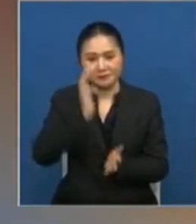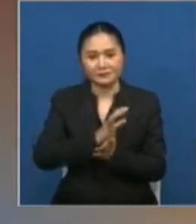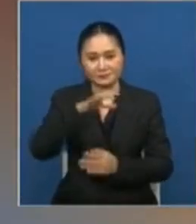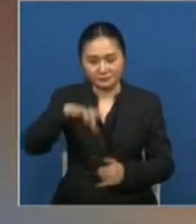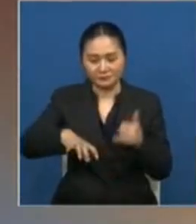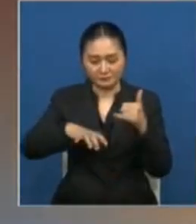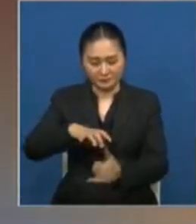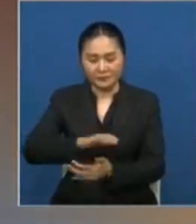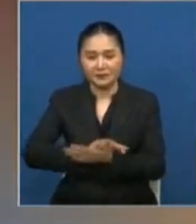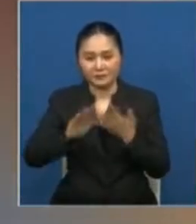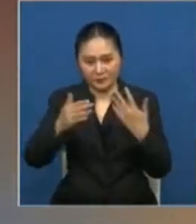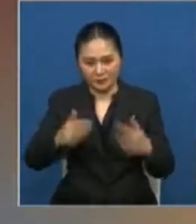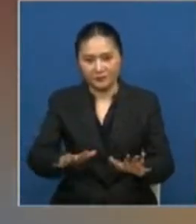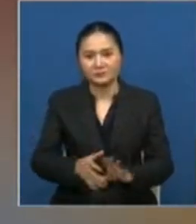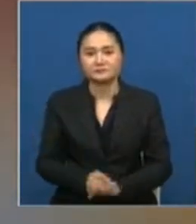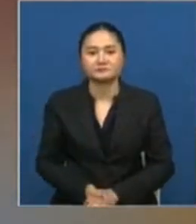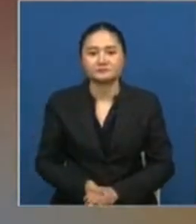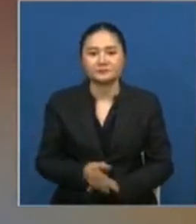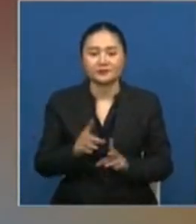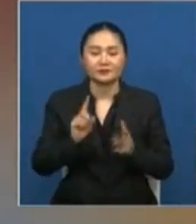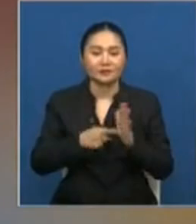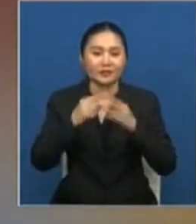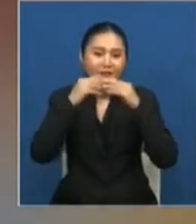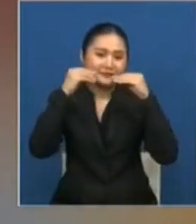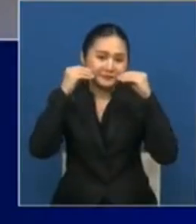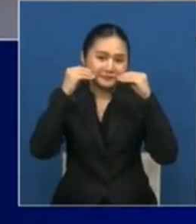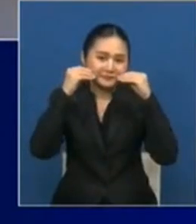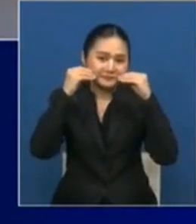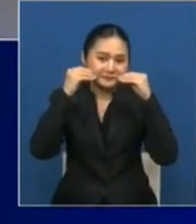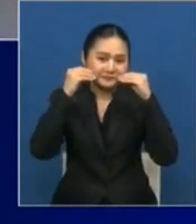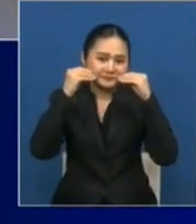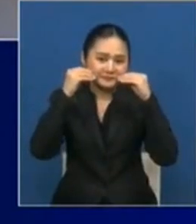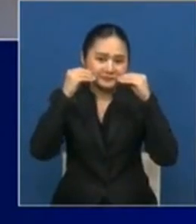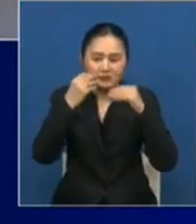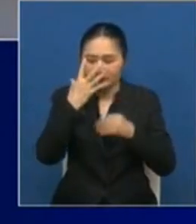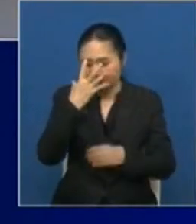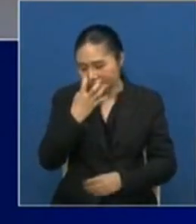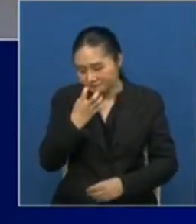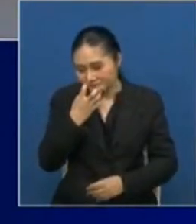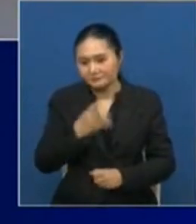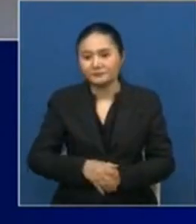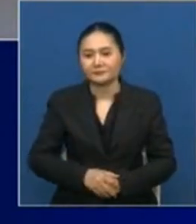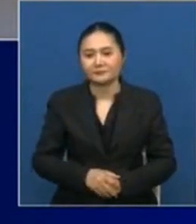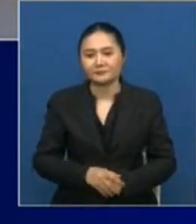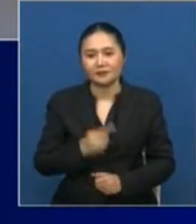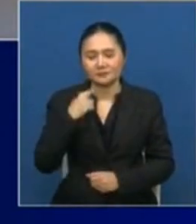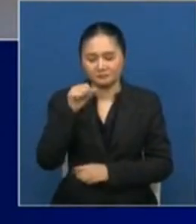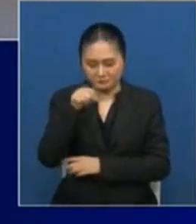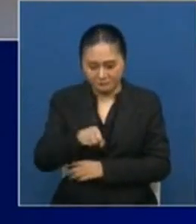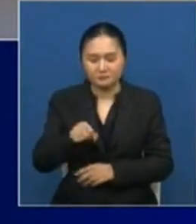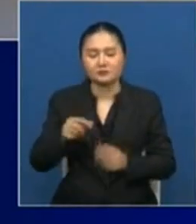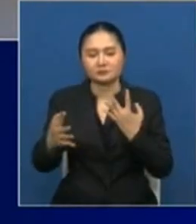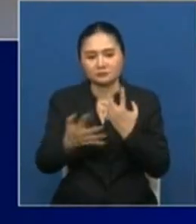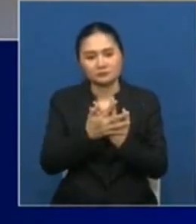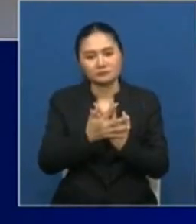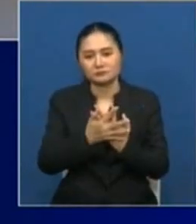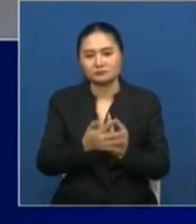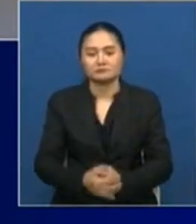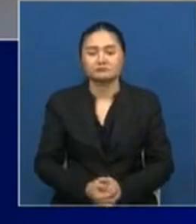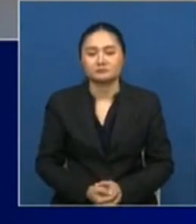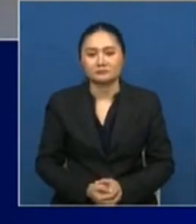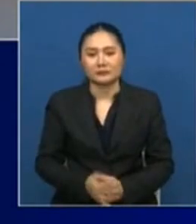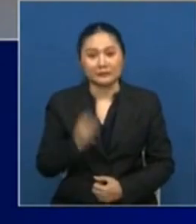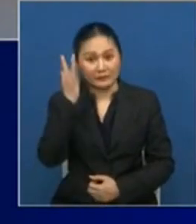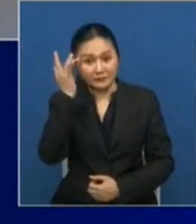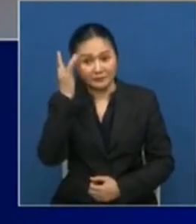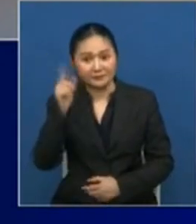รียบร้อยเลยจากที่ยิ้มแปร่มาหน้าถอดสีแล้วก็คอตกเข้าคุกเลยแล้วดูนะตีเนียน